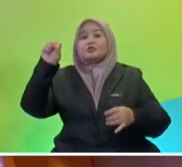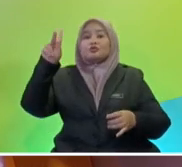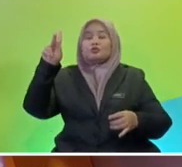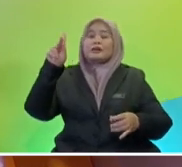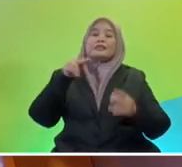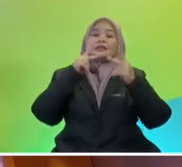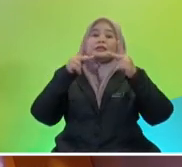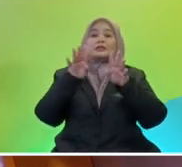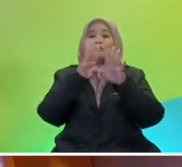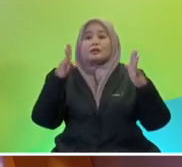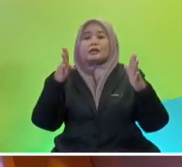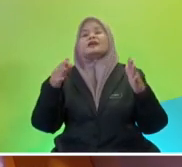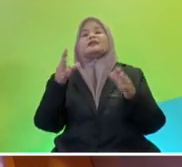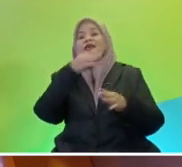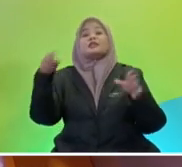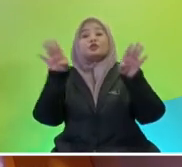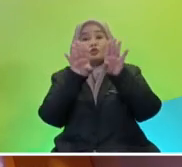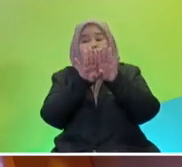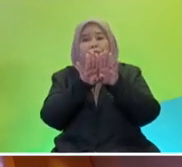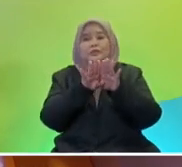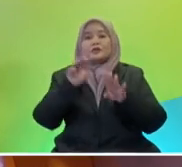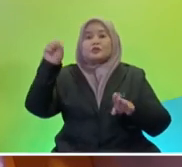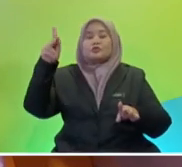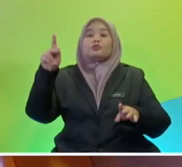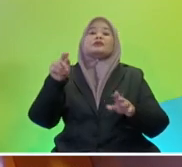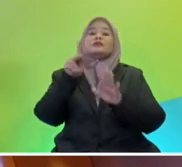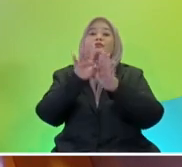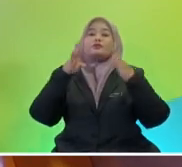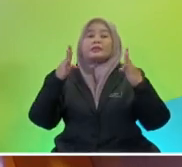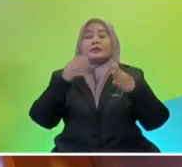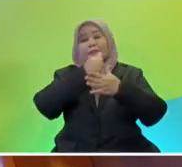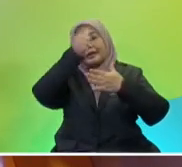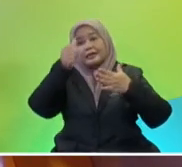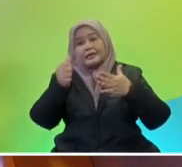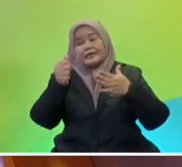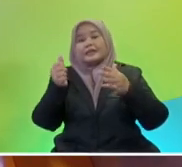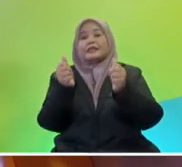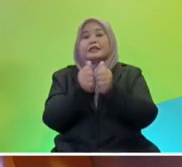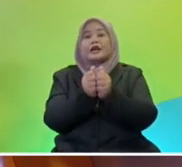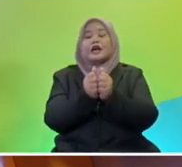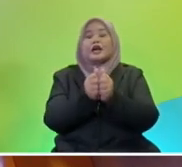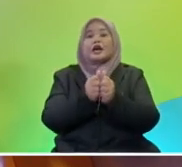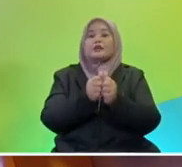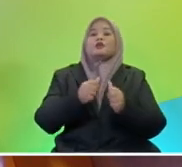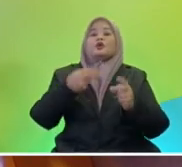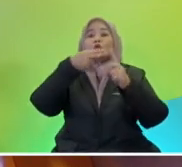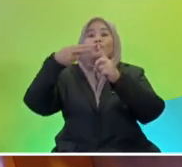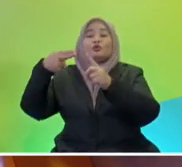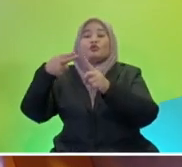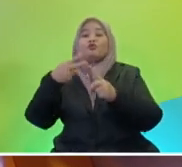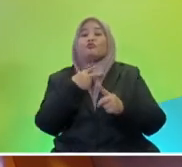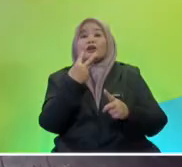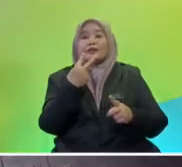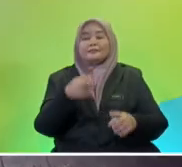kata tertutup suku kata terbuka adalah suku kata yang berakhir dengan huruf vokal kayak ada berapa